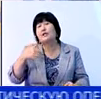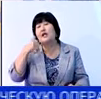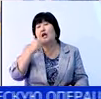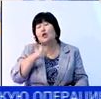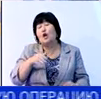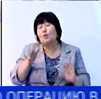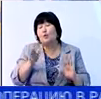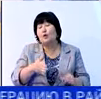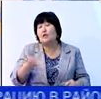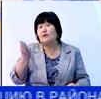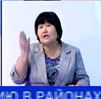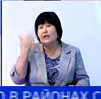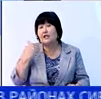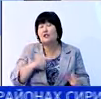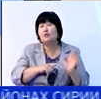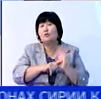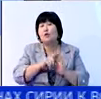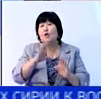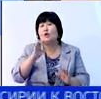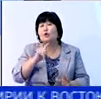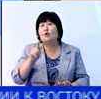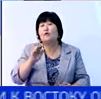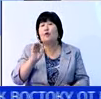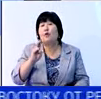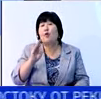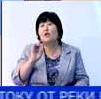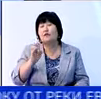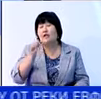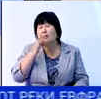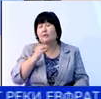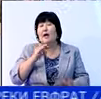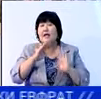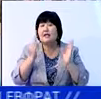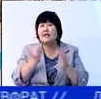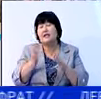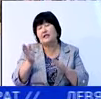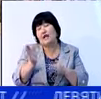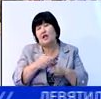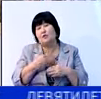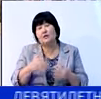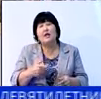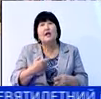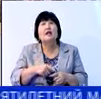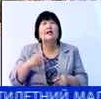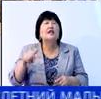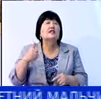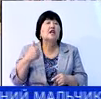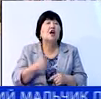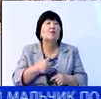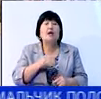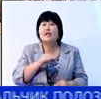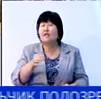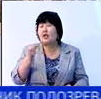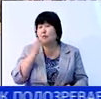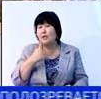годы прошлого столетия с приходом сульфоновых препаратов изоляция была отменена. Это был самый эффективный препарат